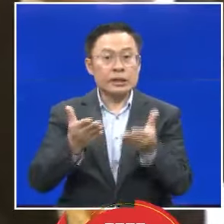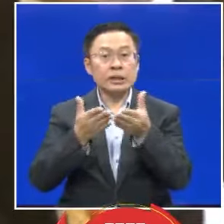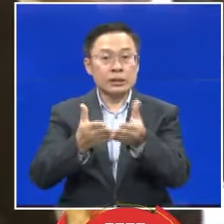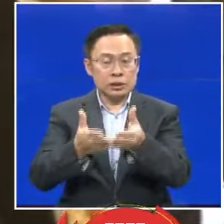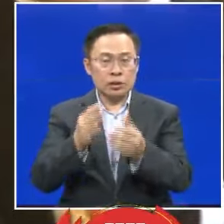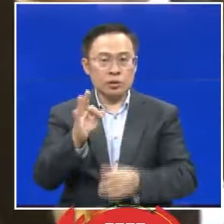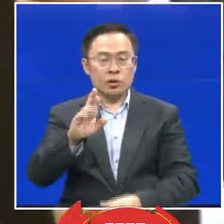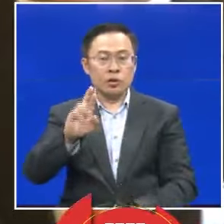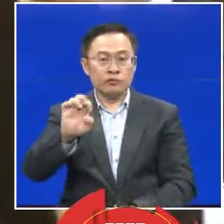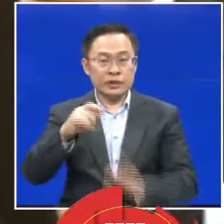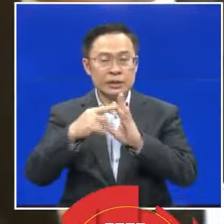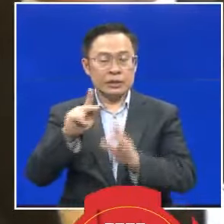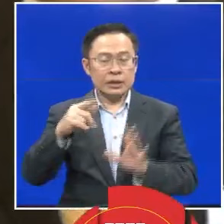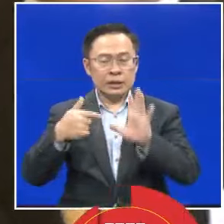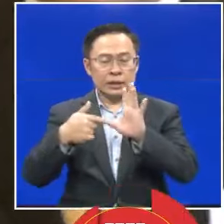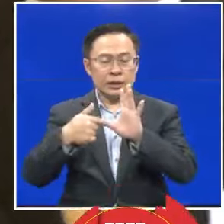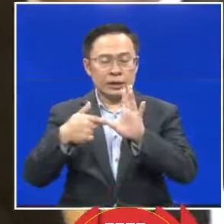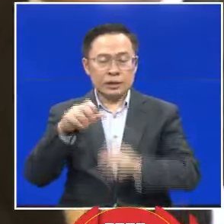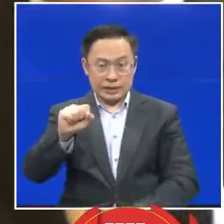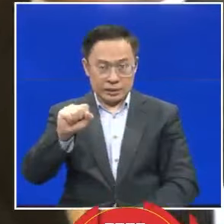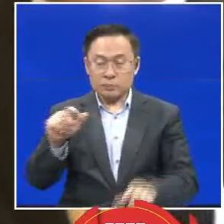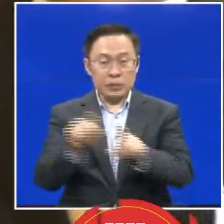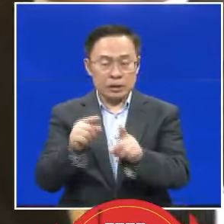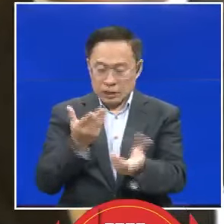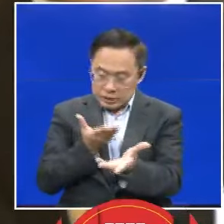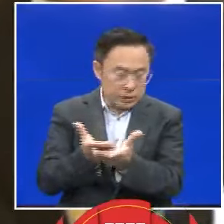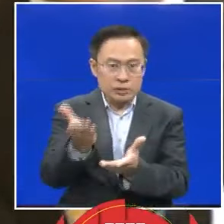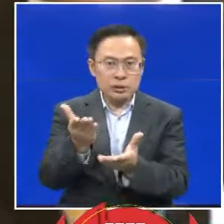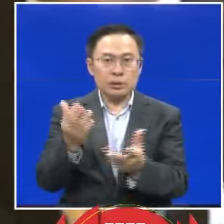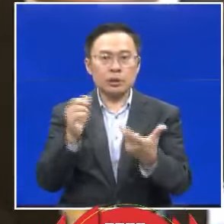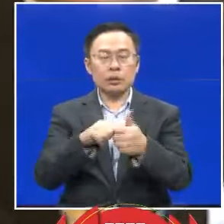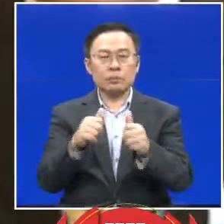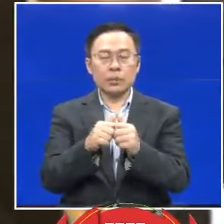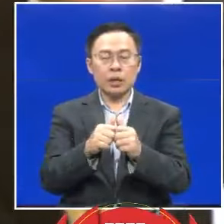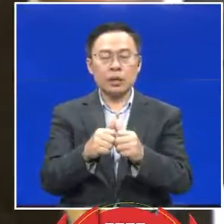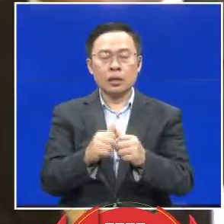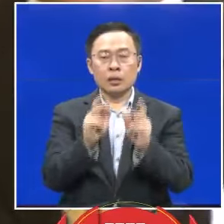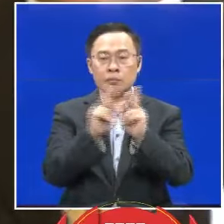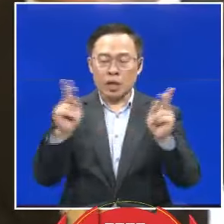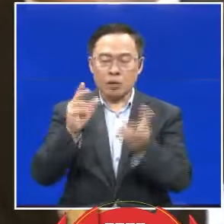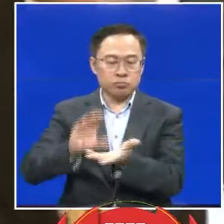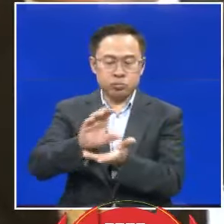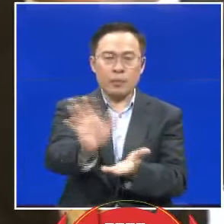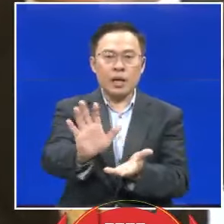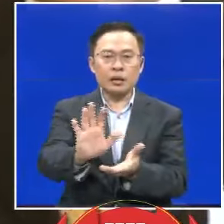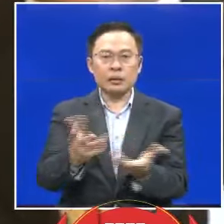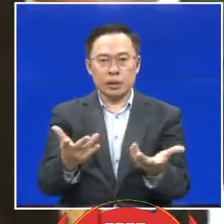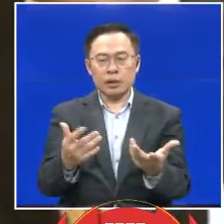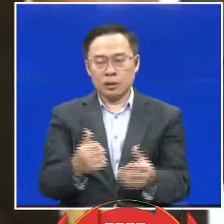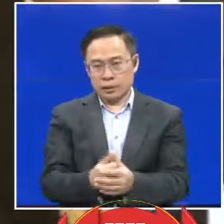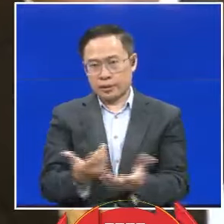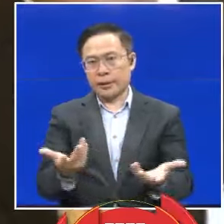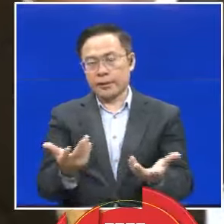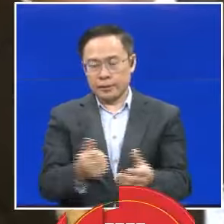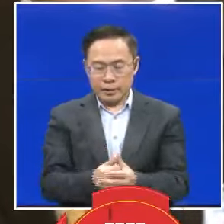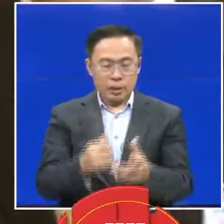ก็ต้องคุยรายละเอียดเหมือนกันเหมือนกันเลยกับเรื่องที่เกิดขึ้นเมื่อวานเรือหลวงคีรีรัตน์นะคะเพราะเป็นสิ่งที่ทุกคนเนี่ยไม่อยากให้เกิดกองทั